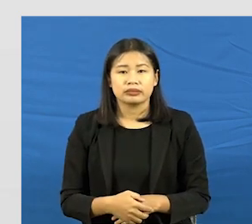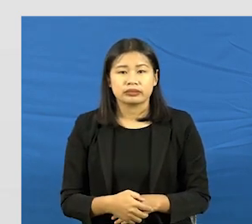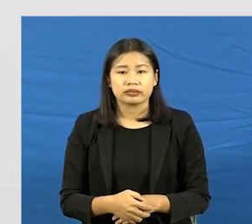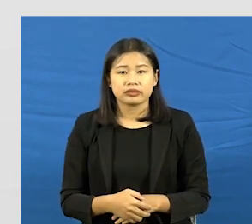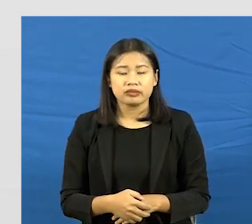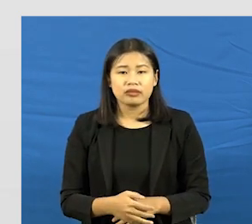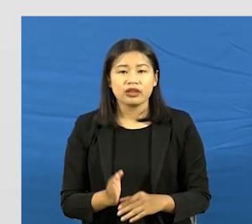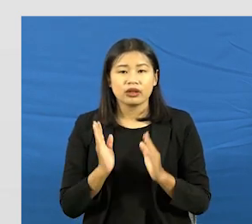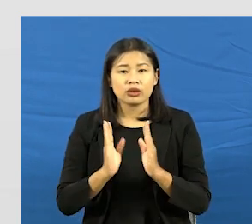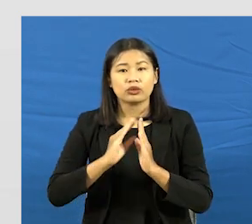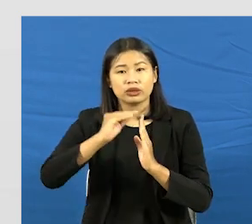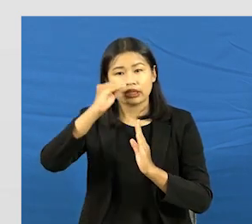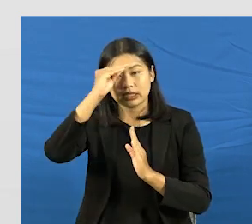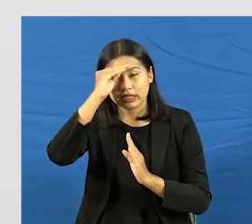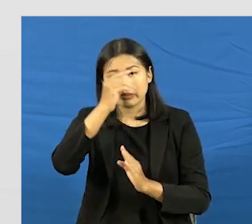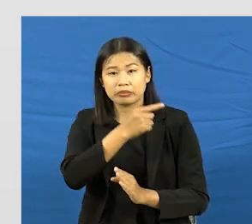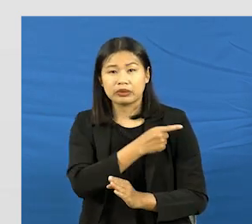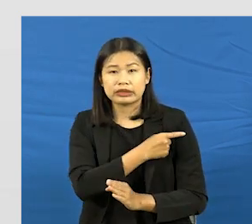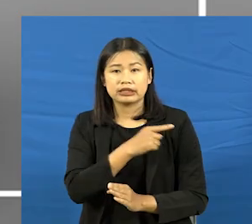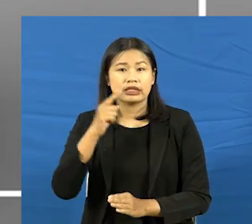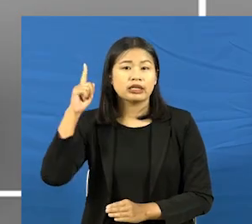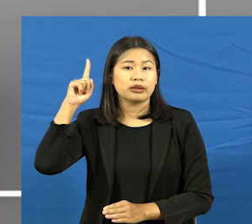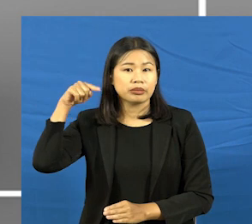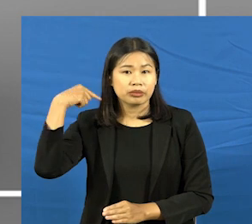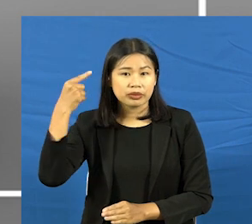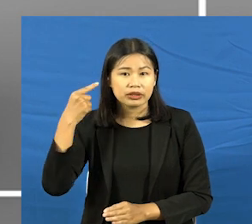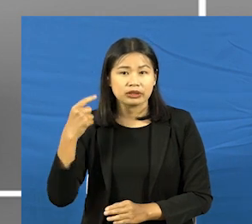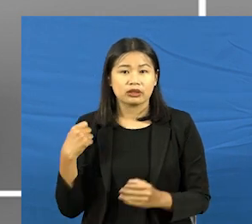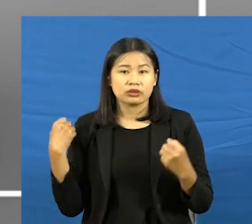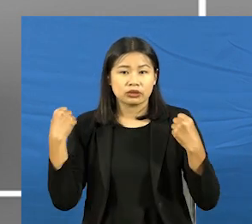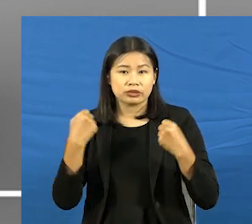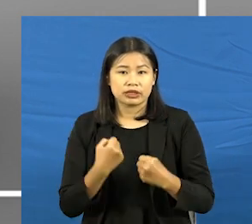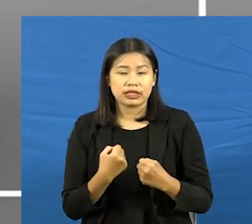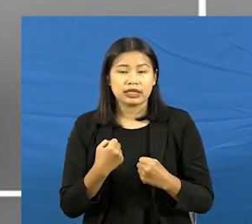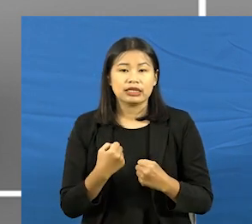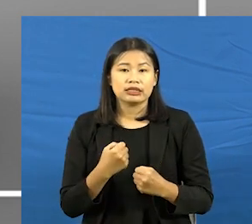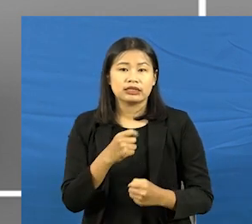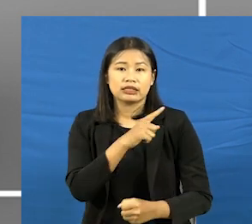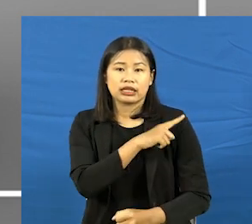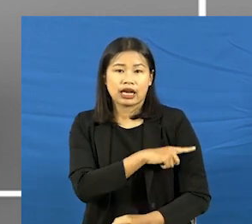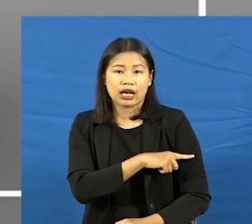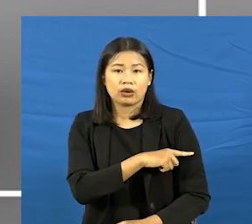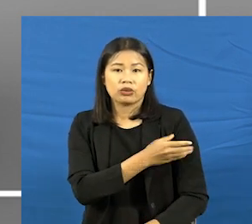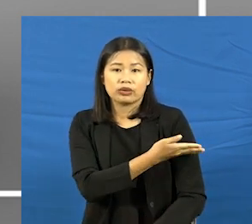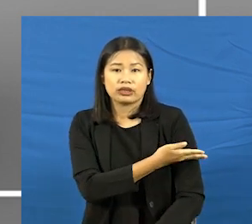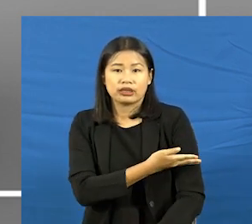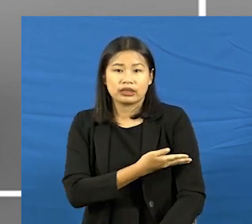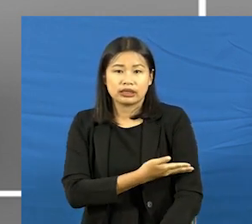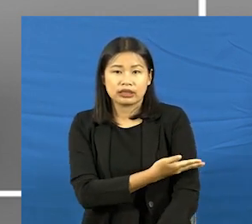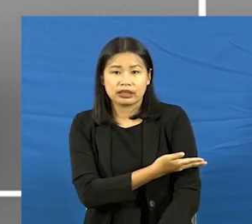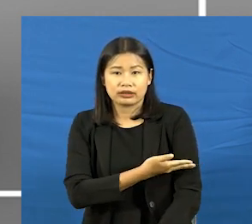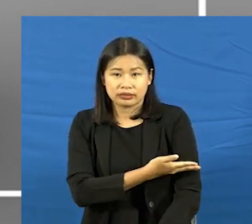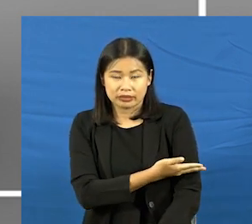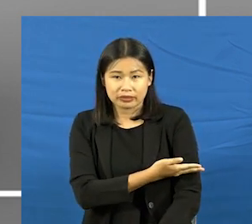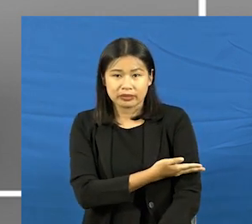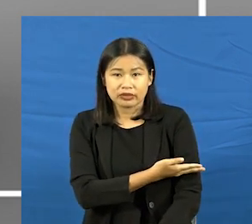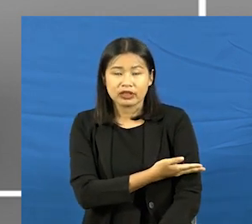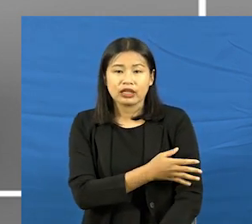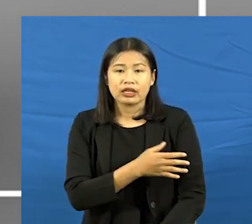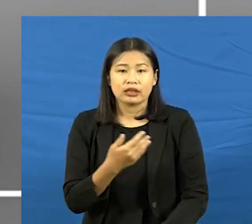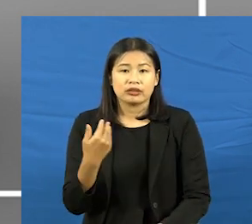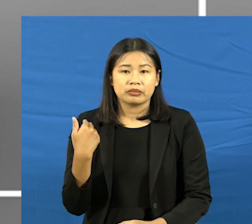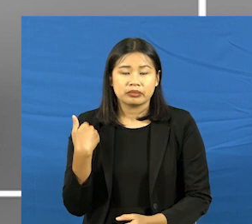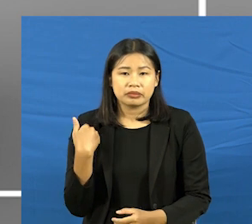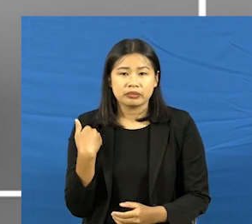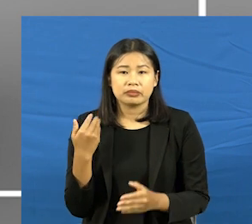ครับทีนี้นักศึกษาหญิงล่ะครับนักศึกษาหญิงก็จะต้องสวมเสื้อสีขาวนะครับแขนสั้นเหนือข้อศ